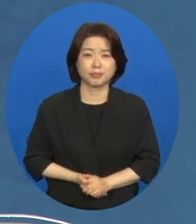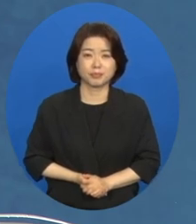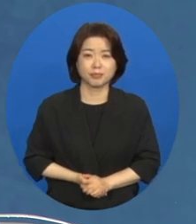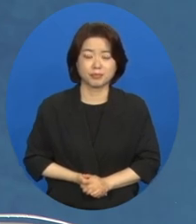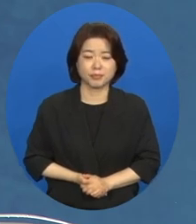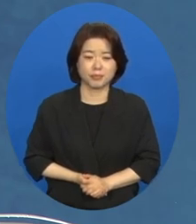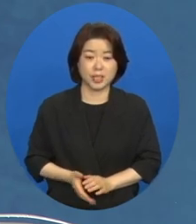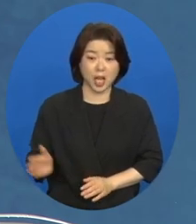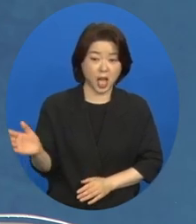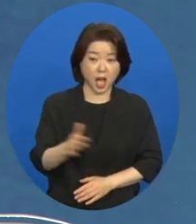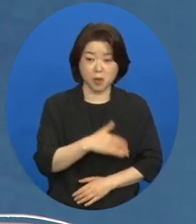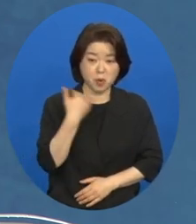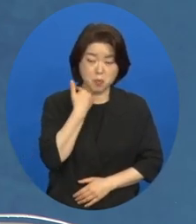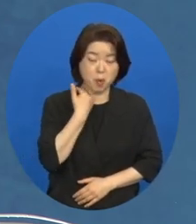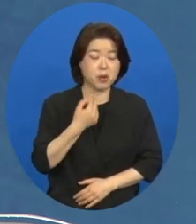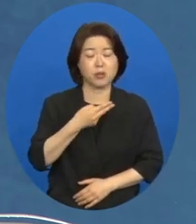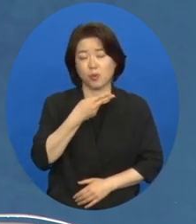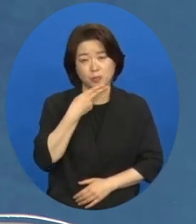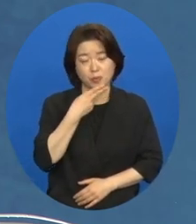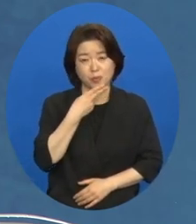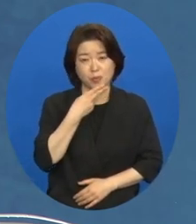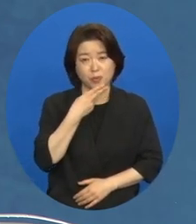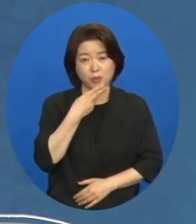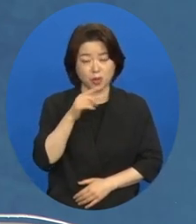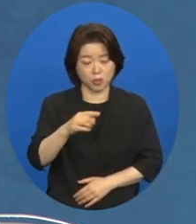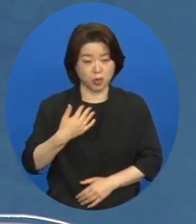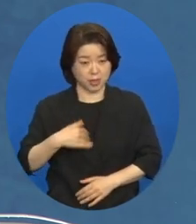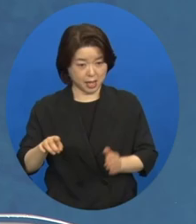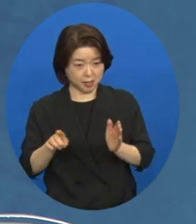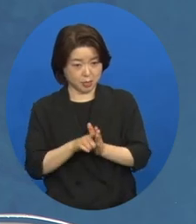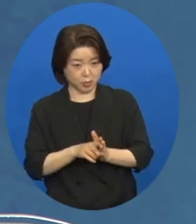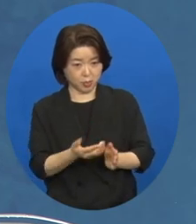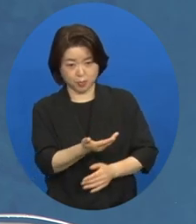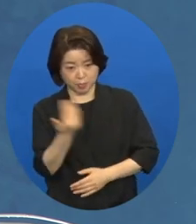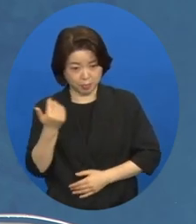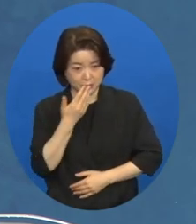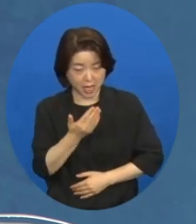아무것도 보이지 않아도 너 나 믿고 따라올 수 있겠니?